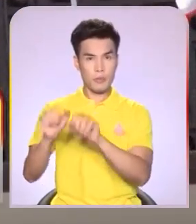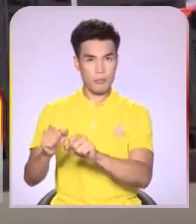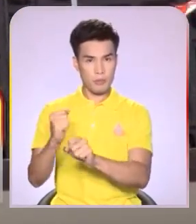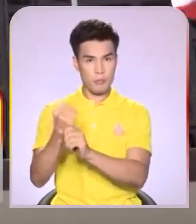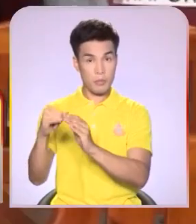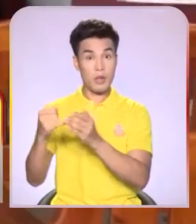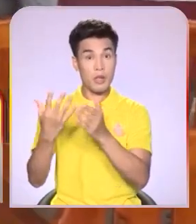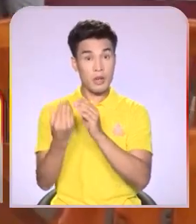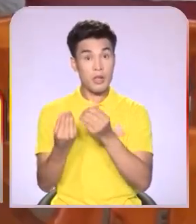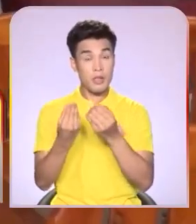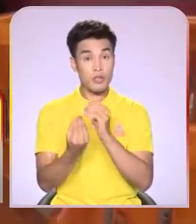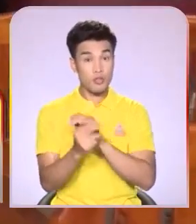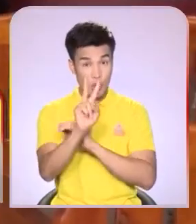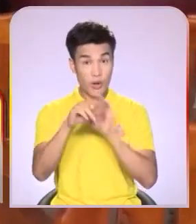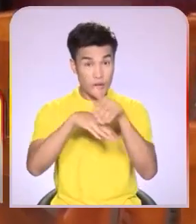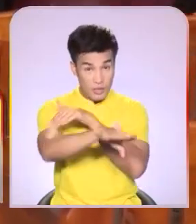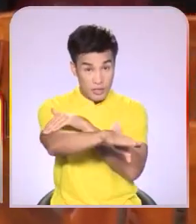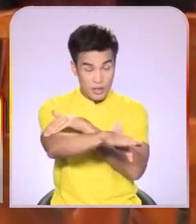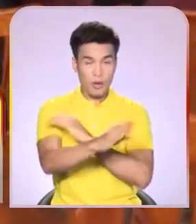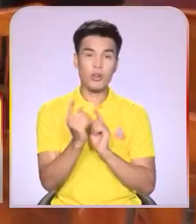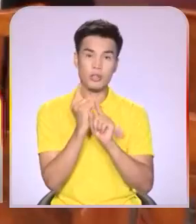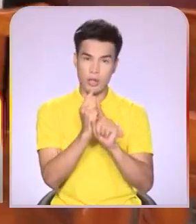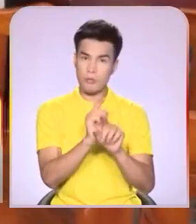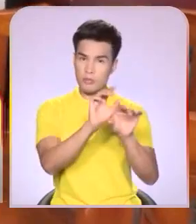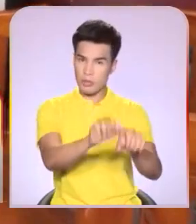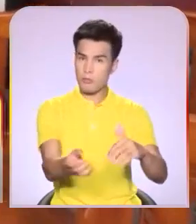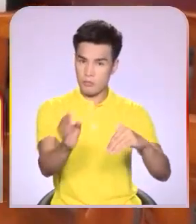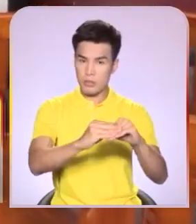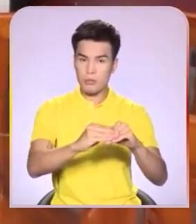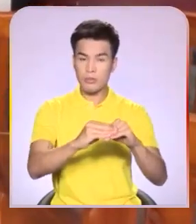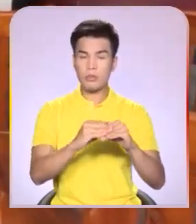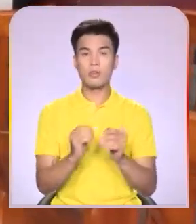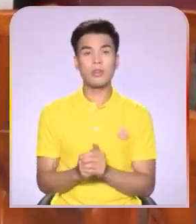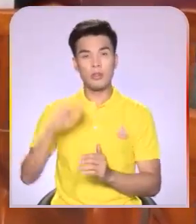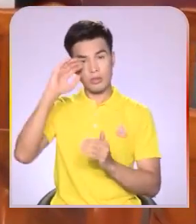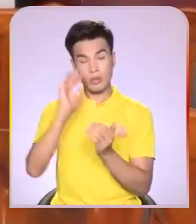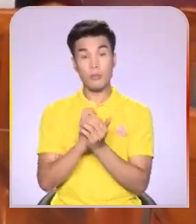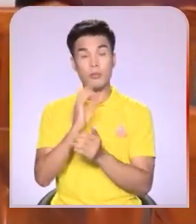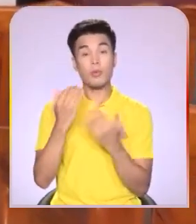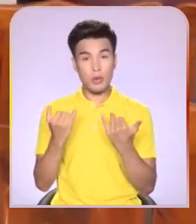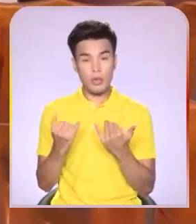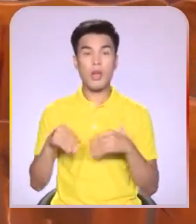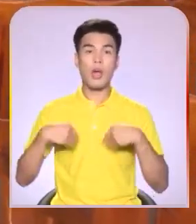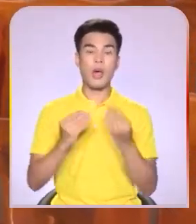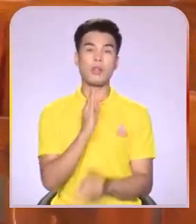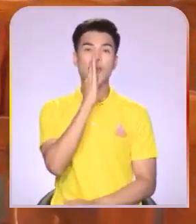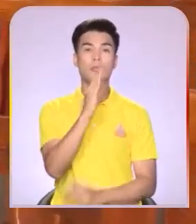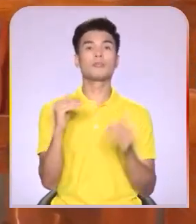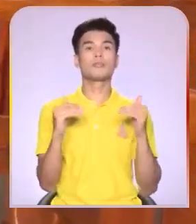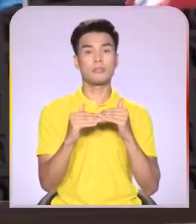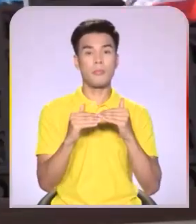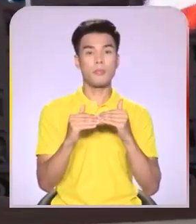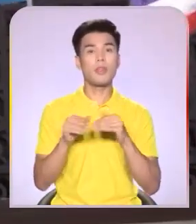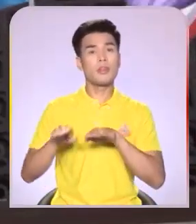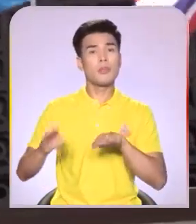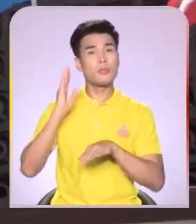ส่วนอีก 2คนที่หลบหนีอยู่อยู่ระหว่างติดตามตัวจากชุดสืบเหมือนกันตำรวจบอกว่างานนี้จะให้ความเป็นธรรมแน่นอนนะส่วน